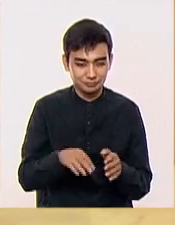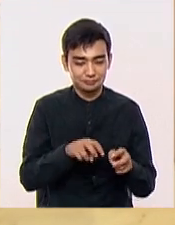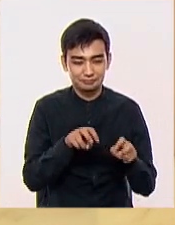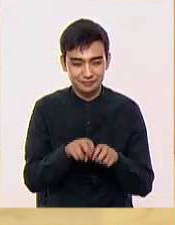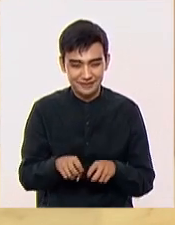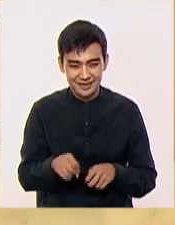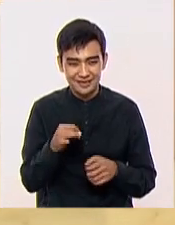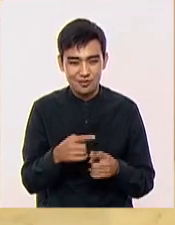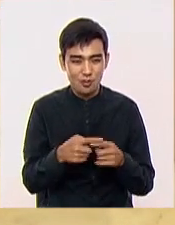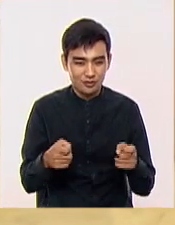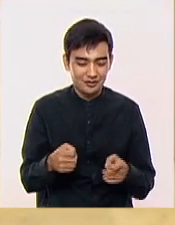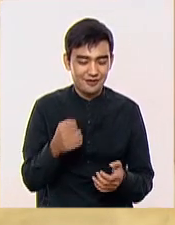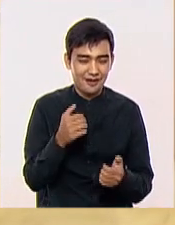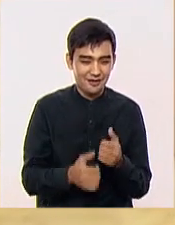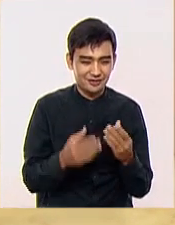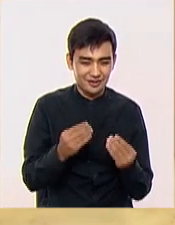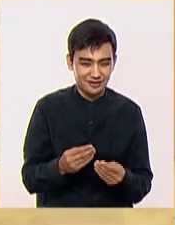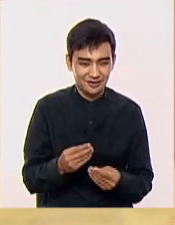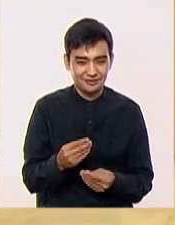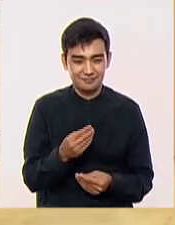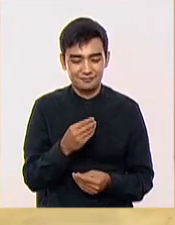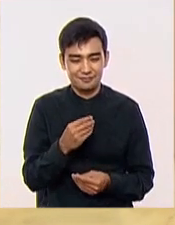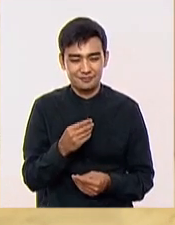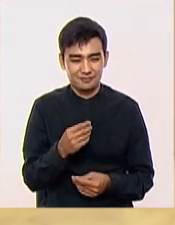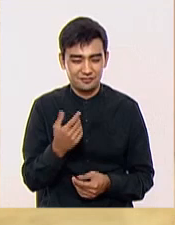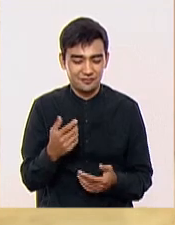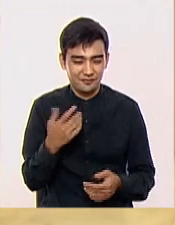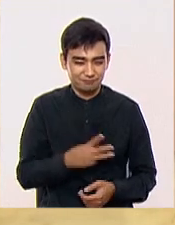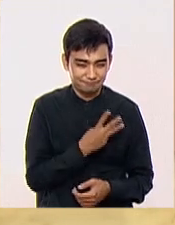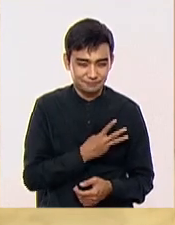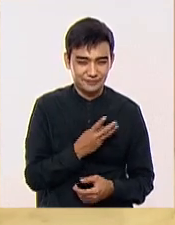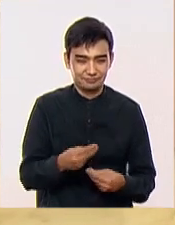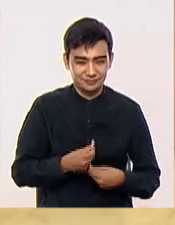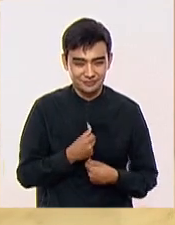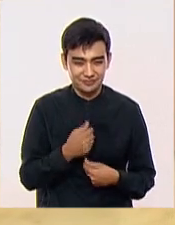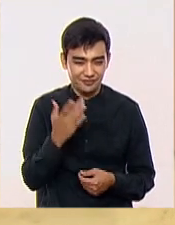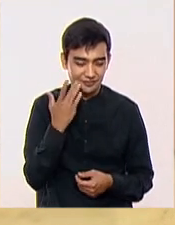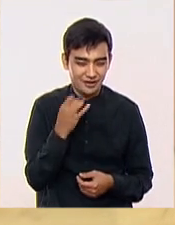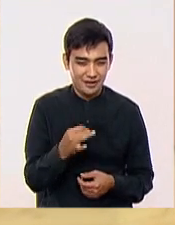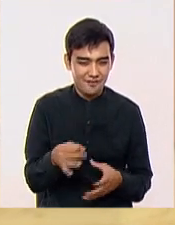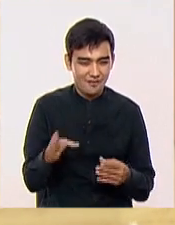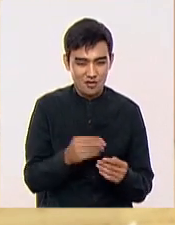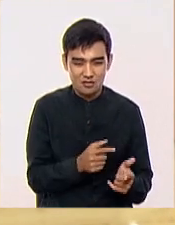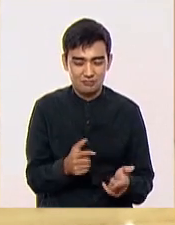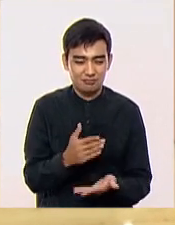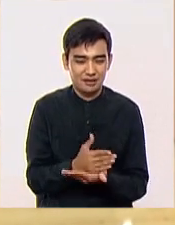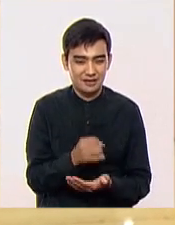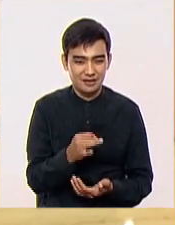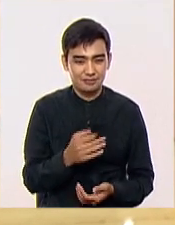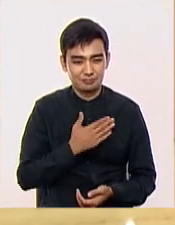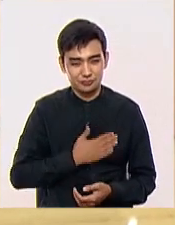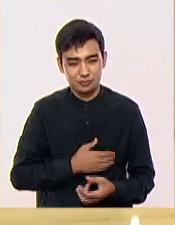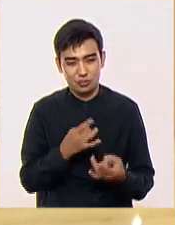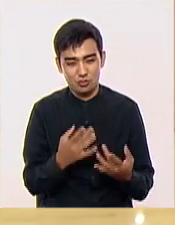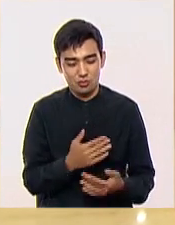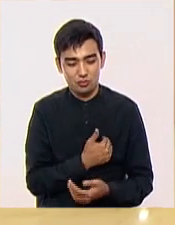үйдегі әрбір күнін қызықты әрі көңілді өткізуге тырысатын қонақ үй қызметкерлері қонақтарына барлық жағдайды жасап қойған. Егер тыныш демалысты